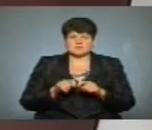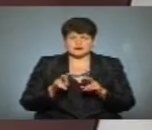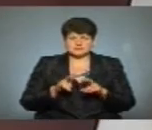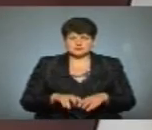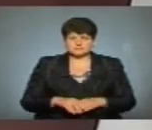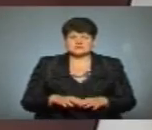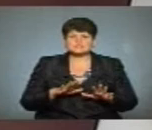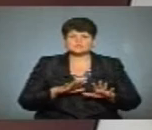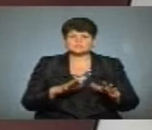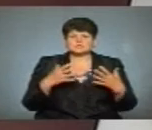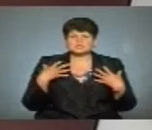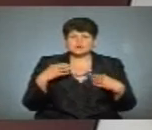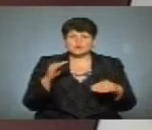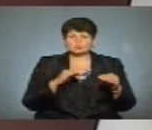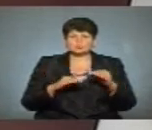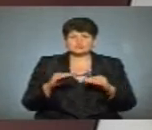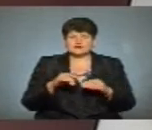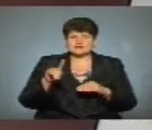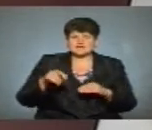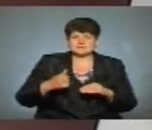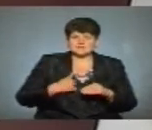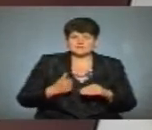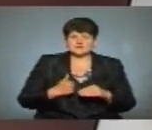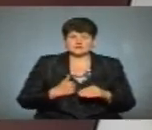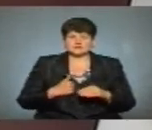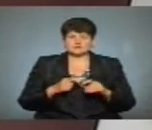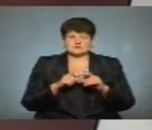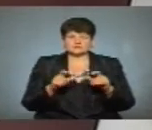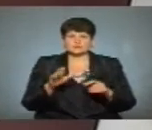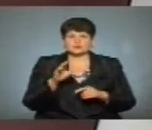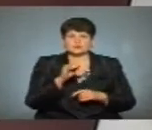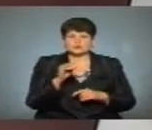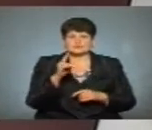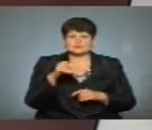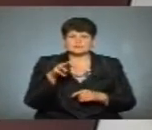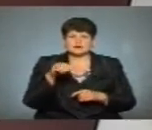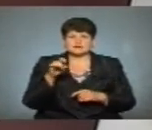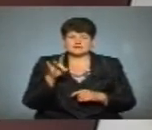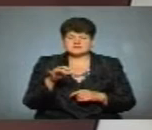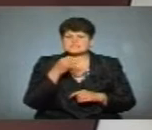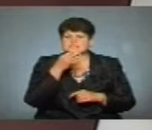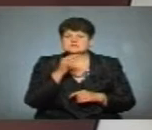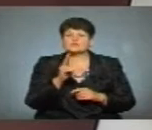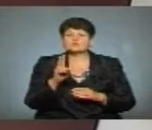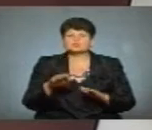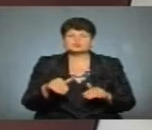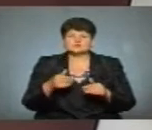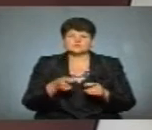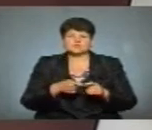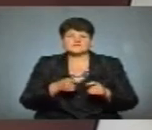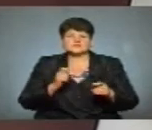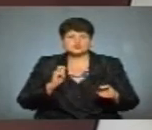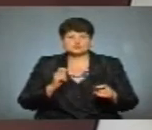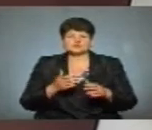Заступник начальника відділу комплектування та призову обласного військкомату Юрій Дмитрів розповів, кому надають відстрочку від служби в